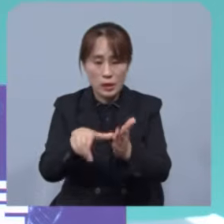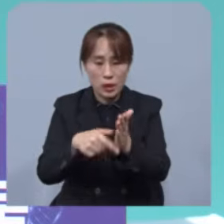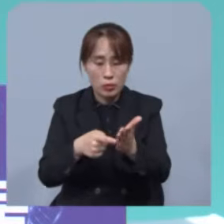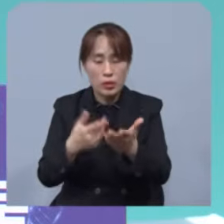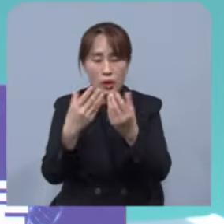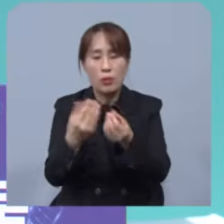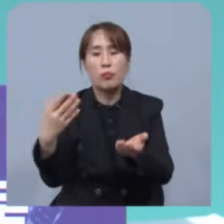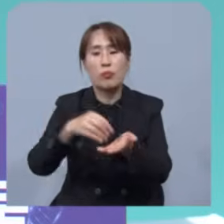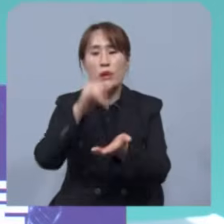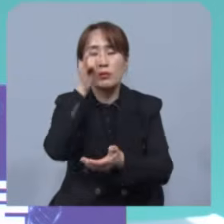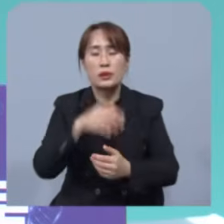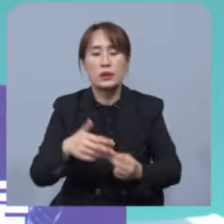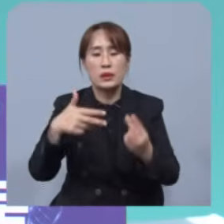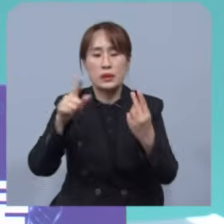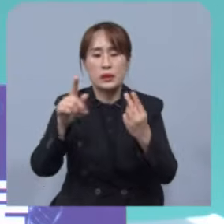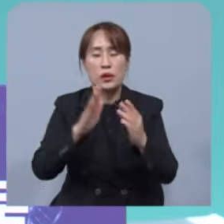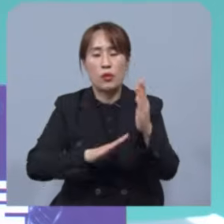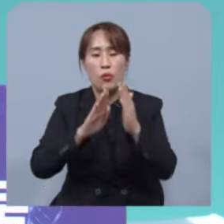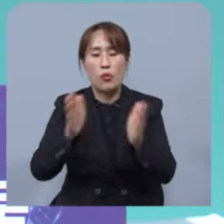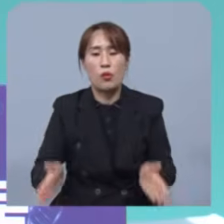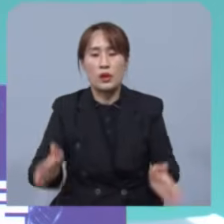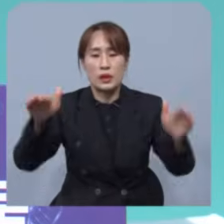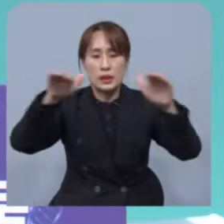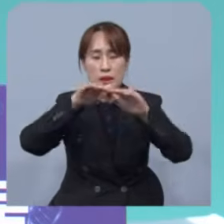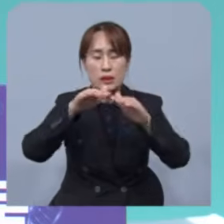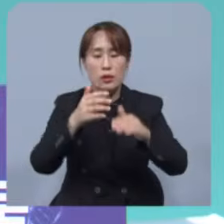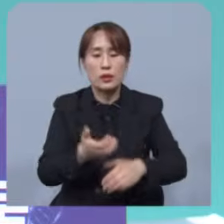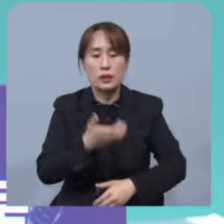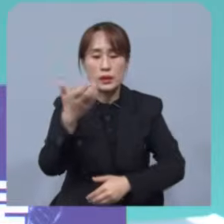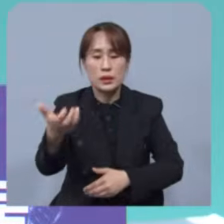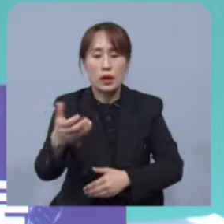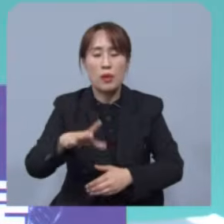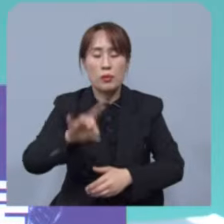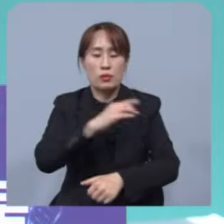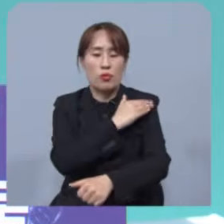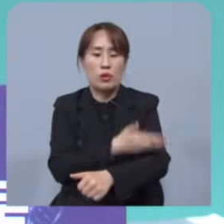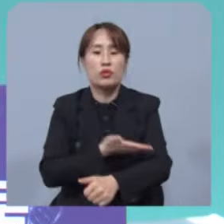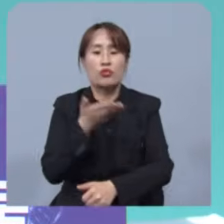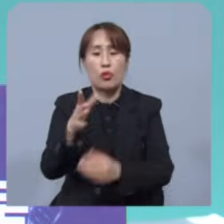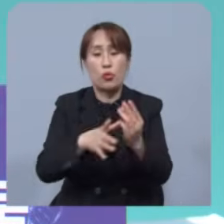겁니다. 2차 공공기관 이전에 우선권을 준다.